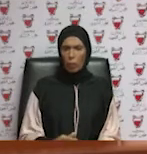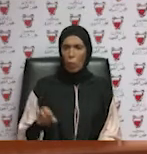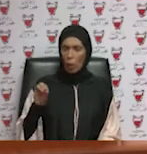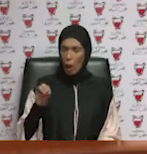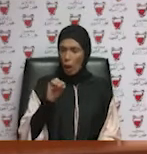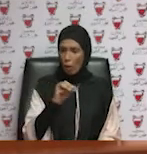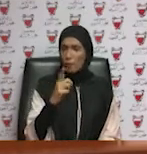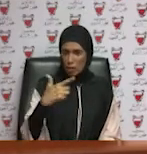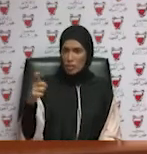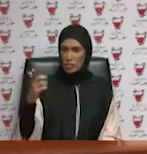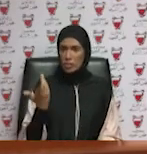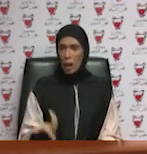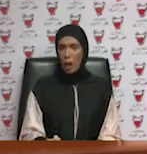ملاحظاتنا.